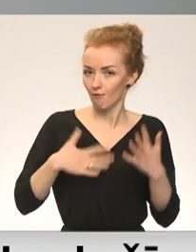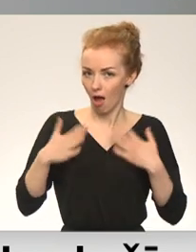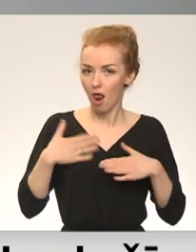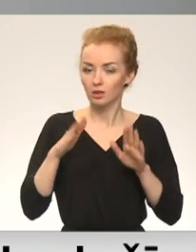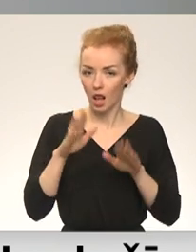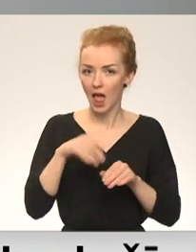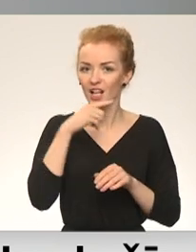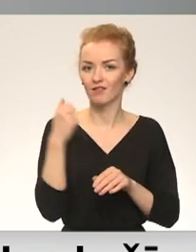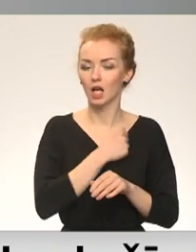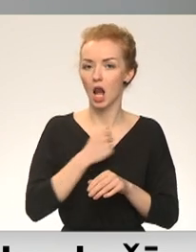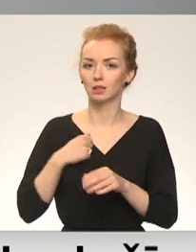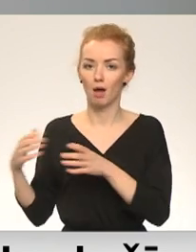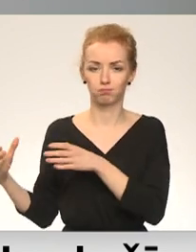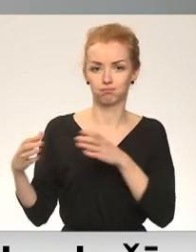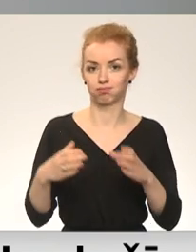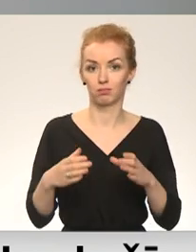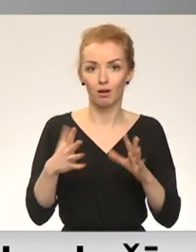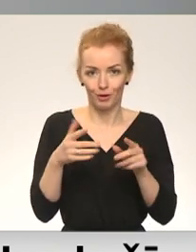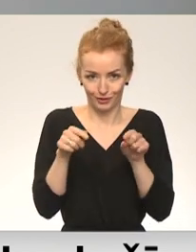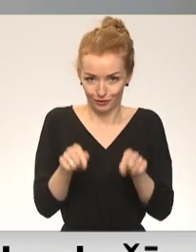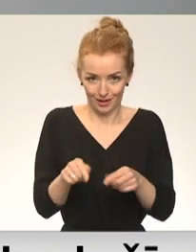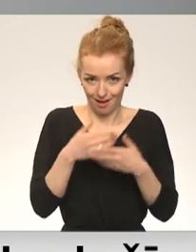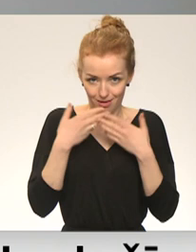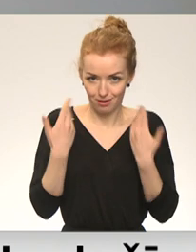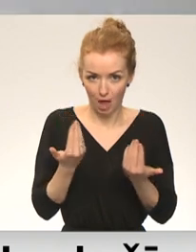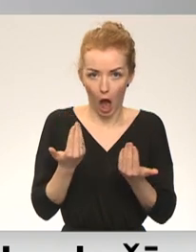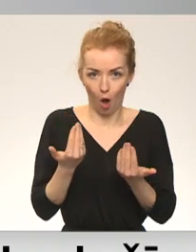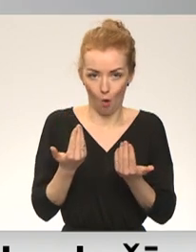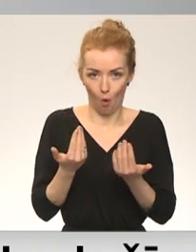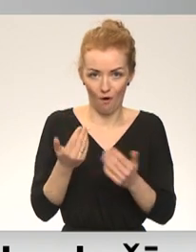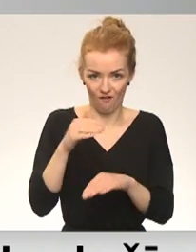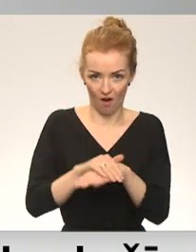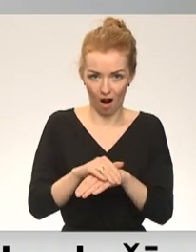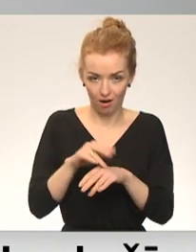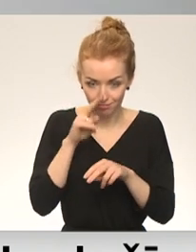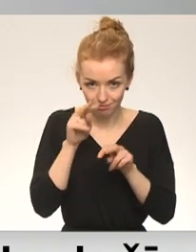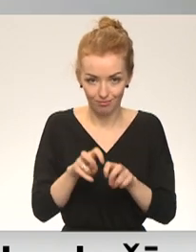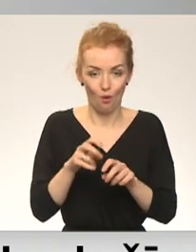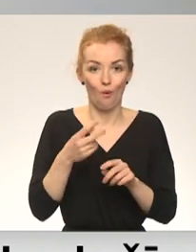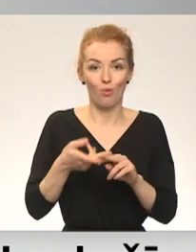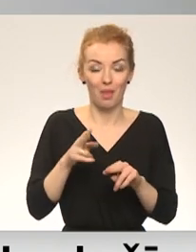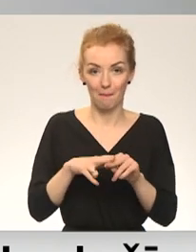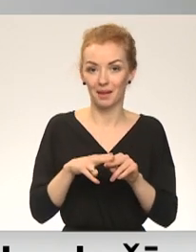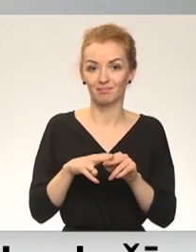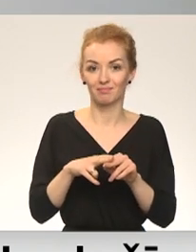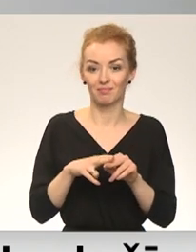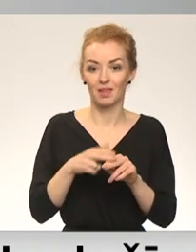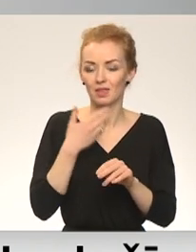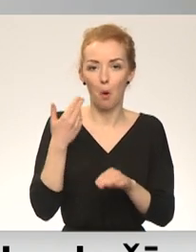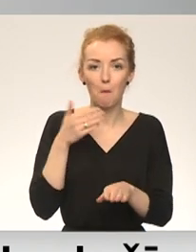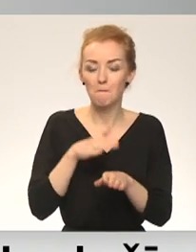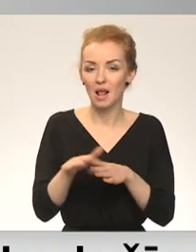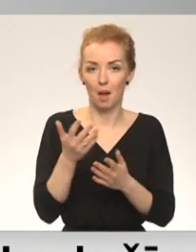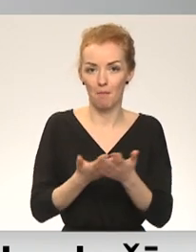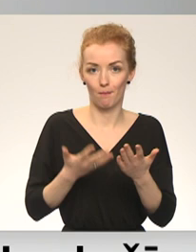tas Krievijas karaspēks ienāktu. Taču šeit nav pazīme, ka kaut kas tāds ir veikts. Līdz ar to nav pilna